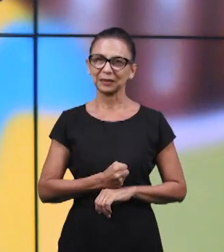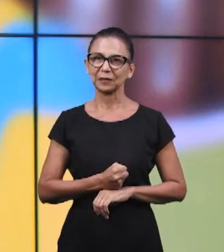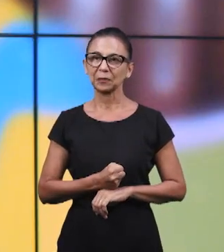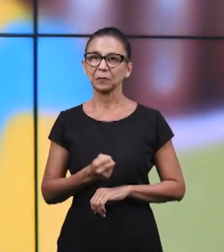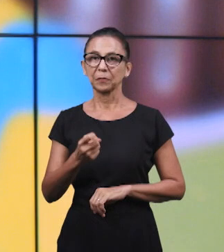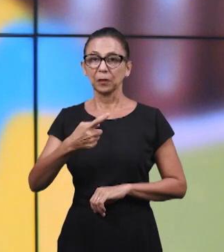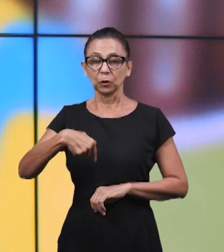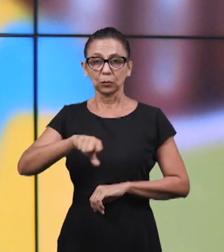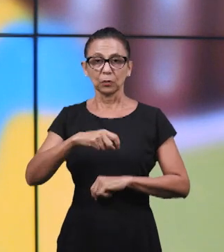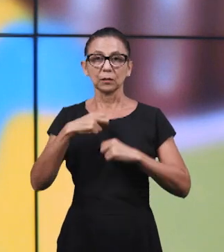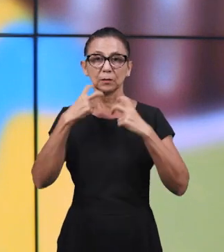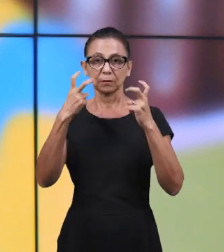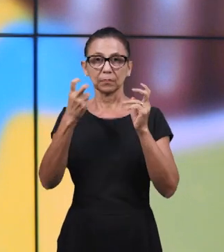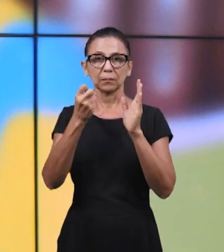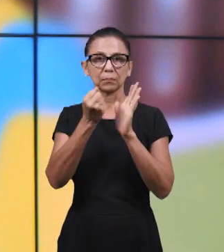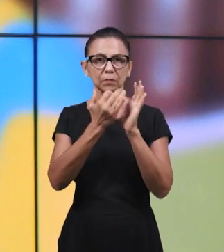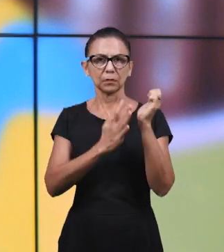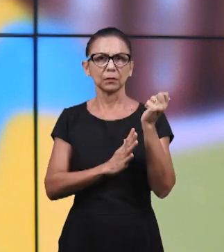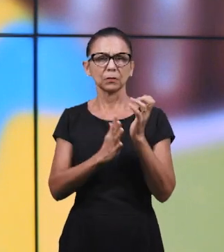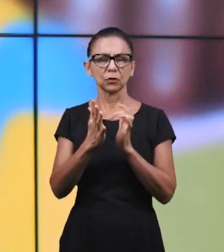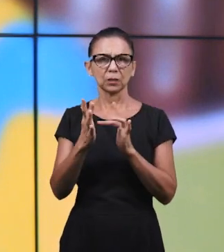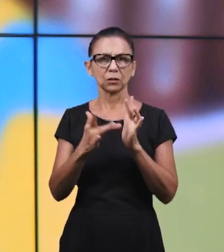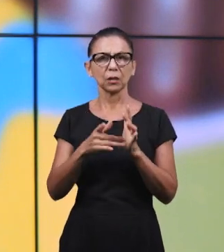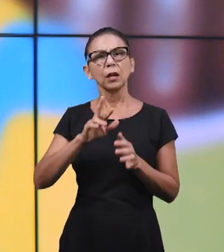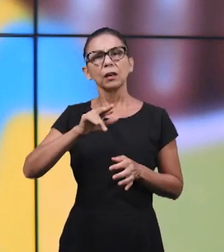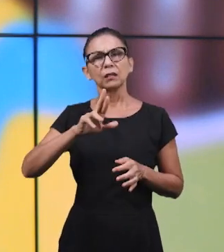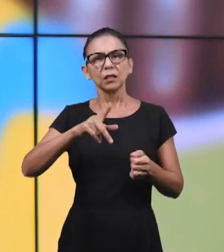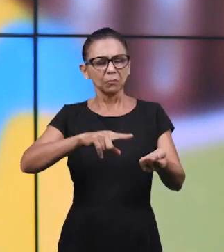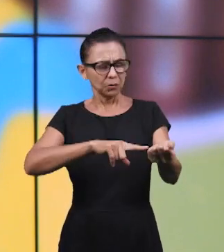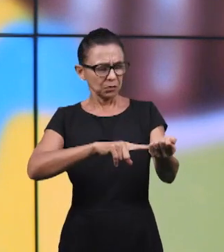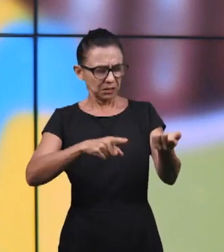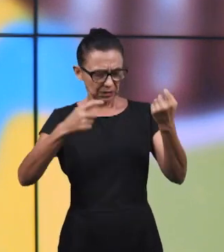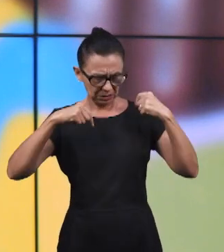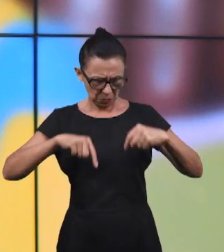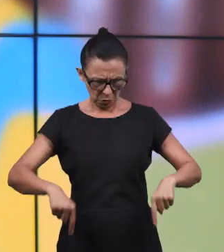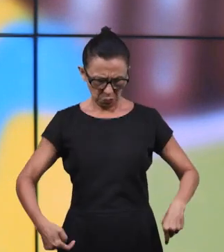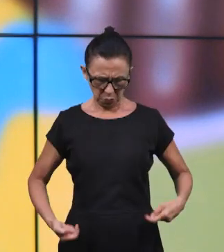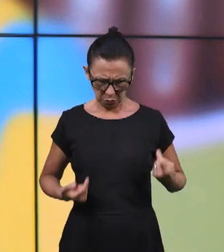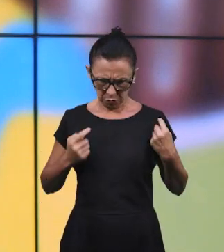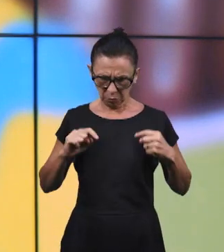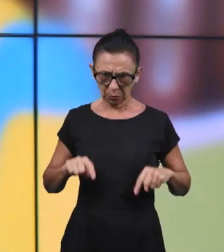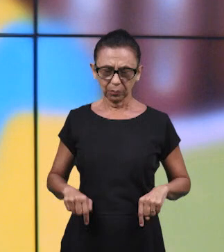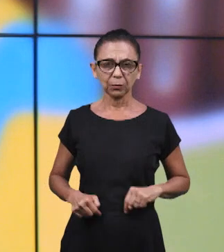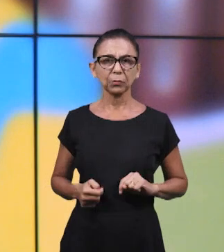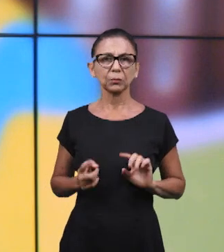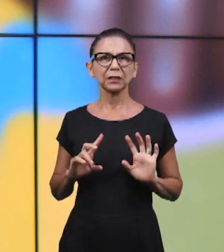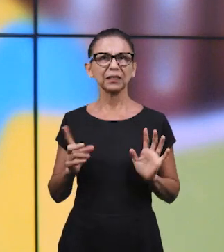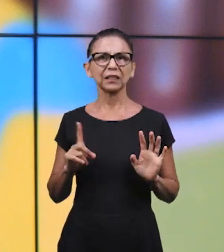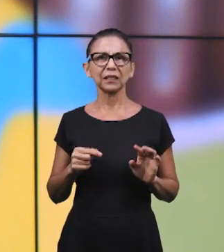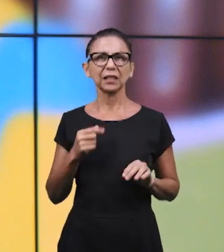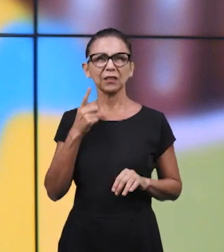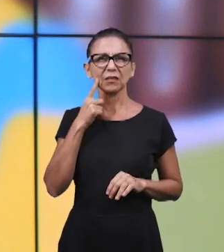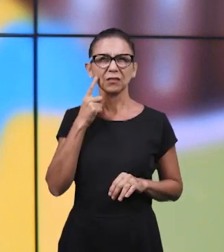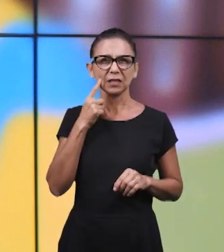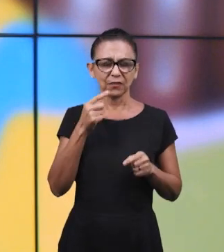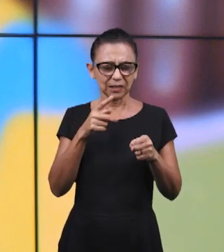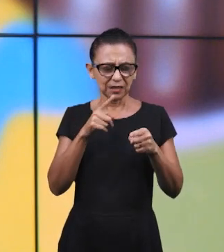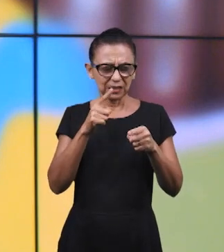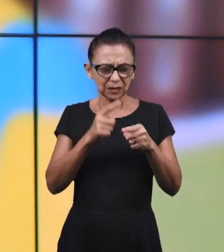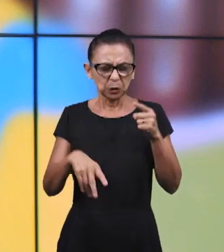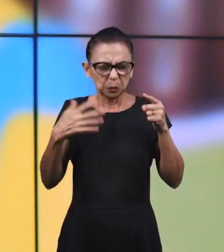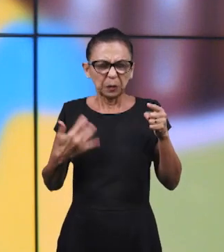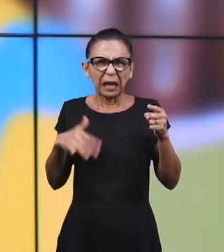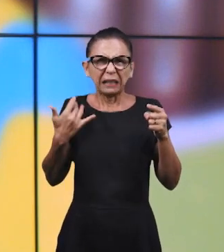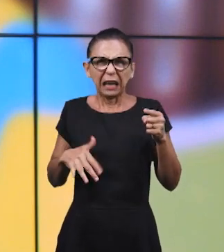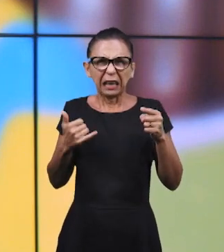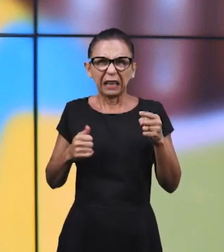nous sauver. Les enfants, quand nous prions par le sang de Jésus, ce n'est pas le sang biologique et matériel, comme celui